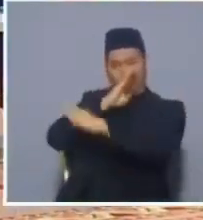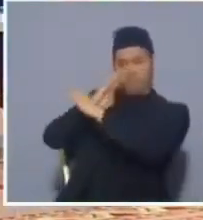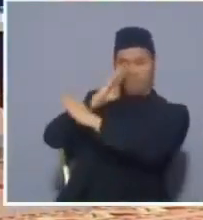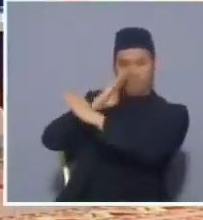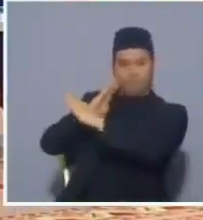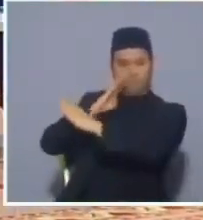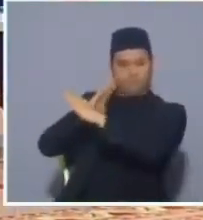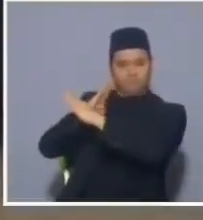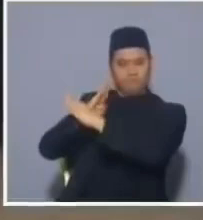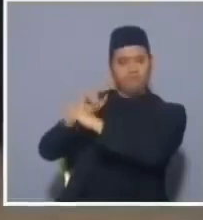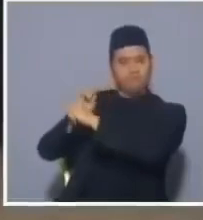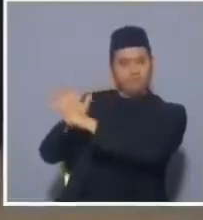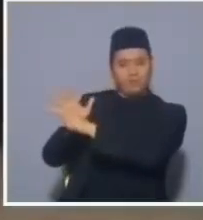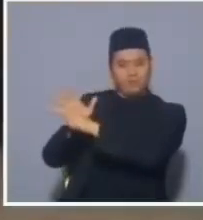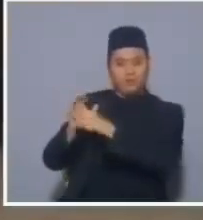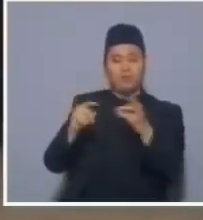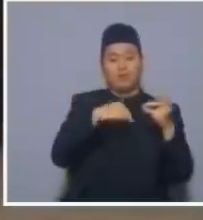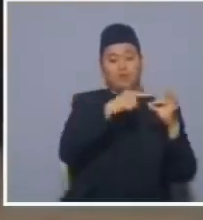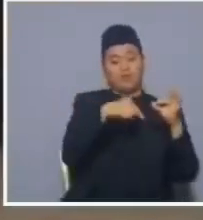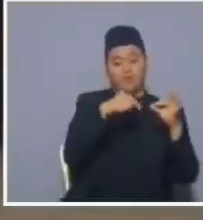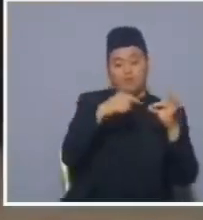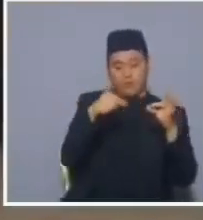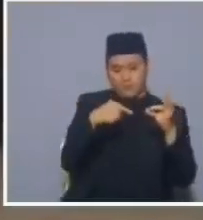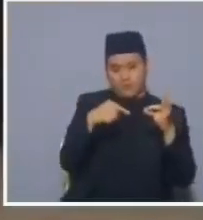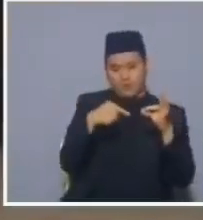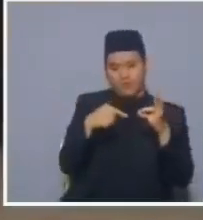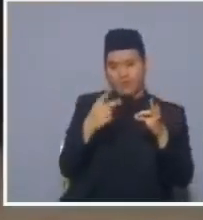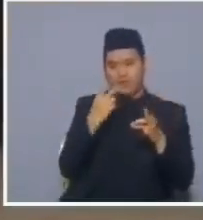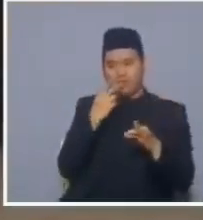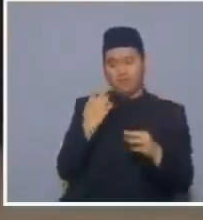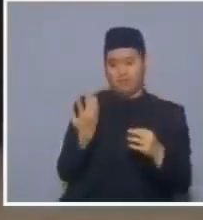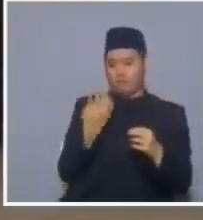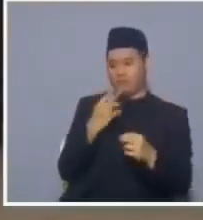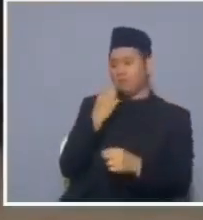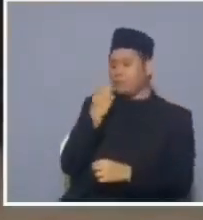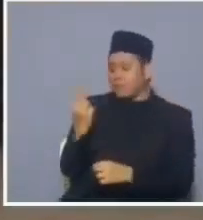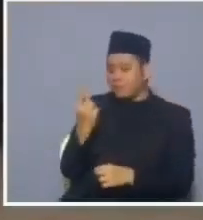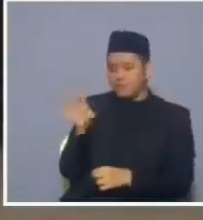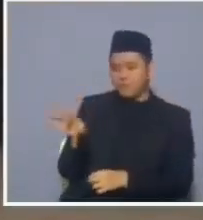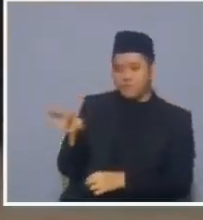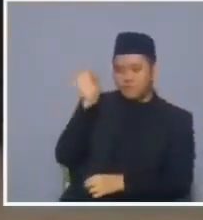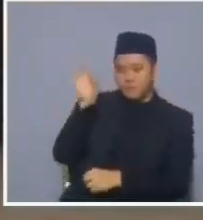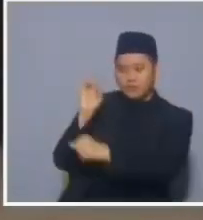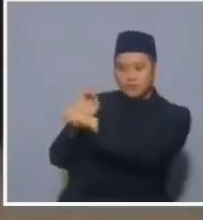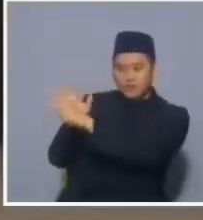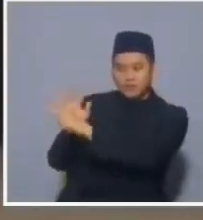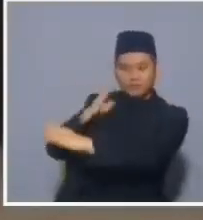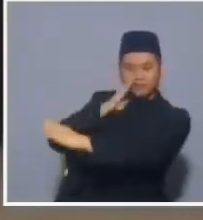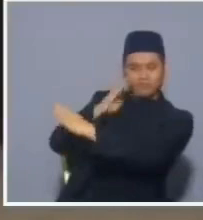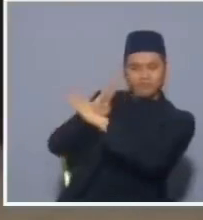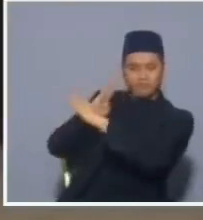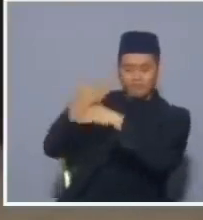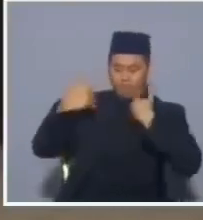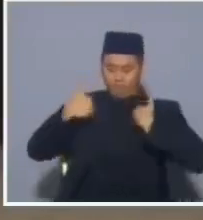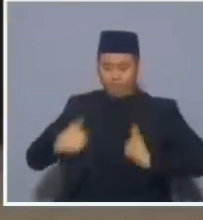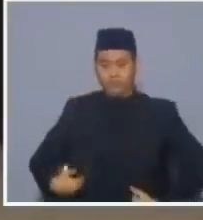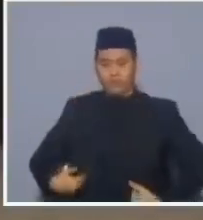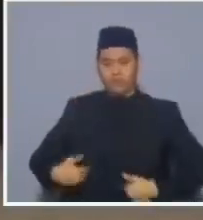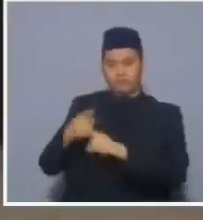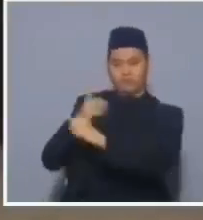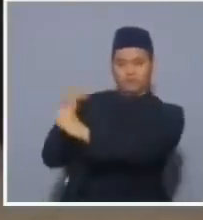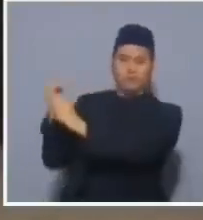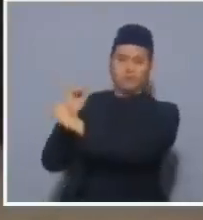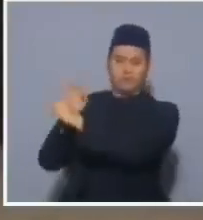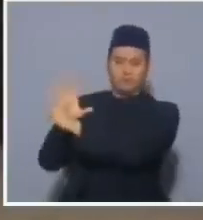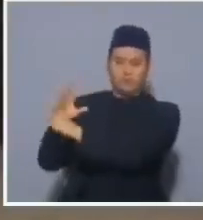kita akan dapat mengenal spike protein virus ini. Jadi dia boleh mengenal menggunakan antibody yang dihasilkan oleh badan kita ya.